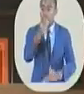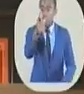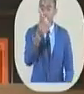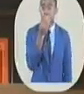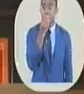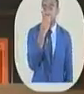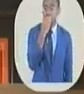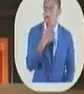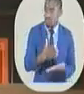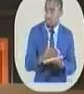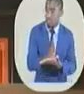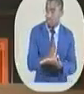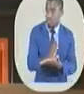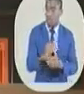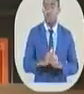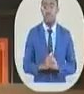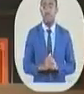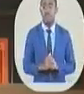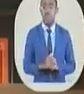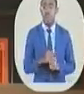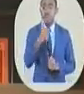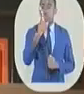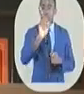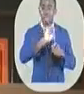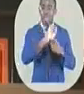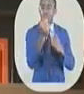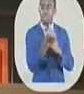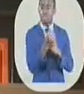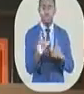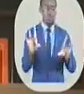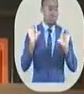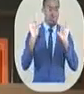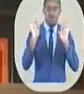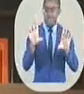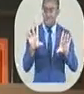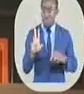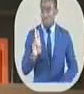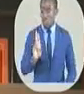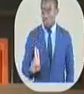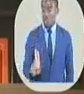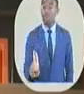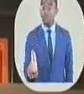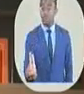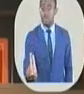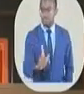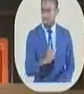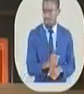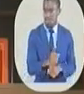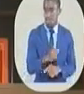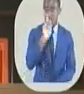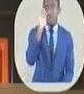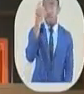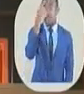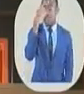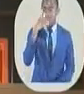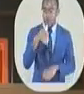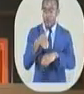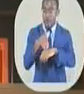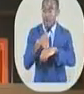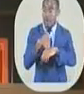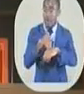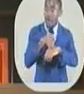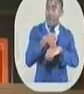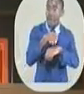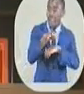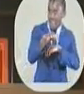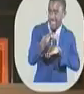alimentaire aux personnes en situation de détresse et d'urgence, l'État injectera dans